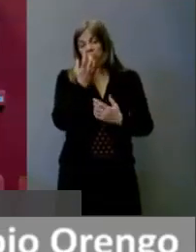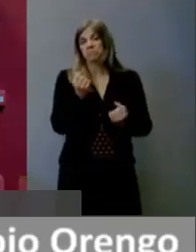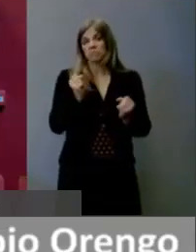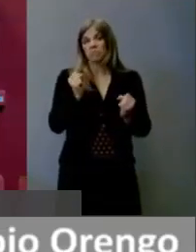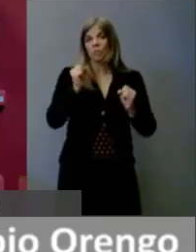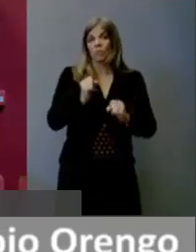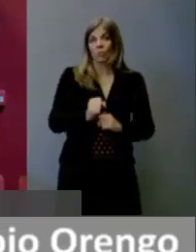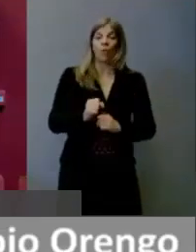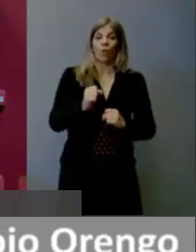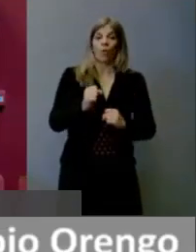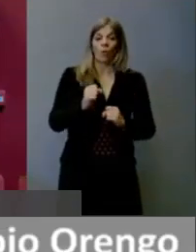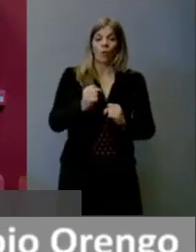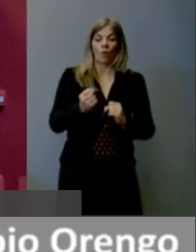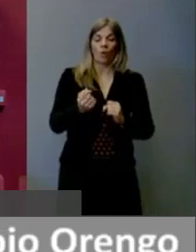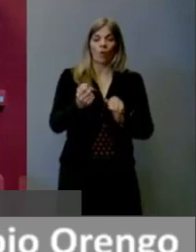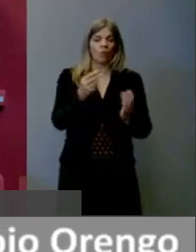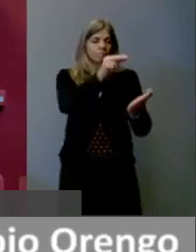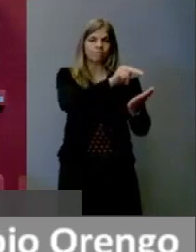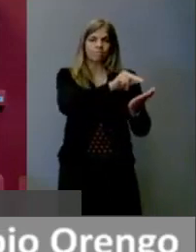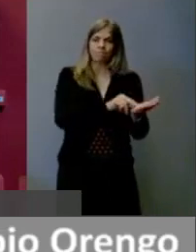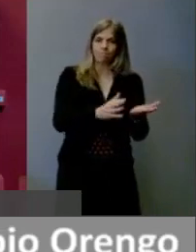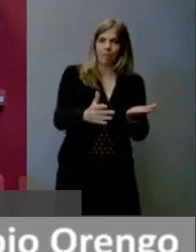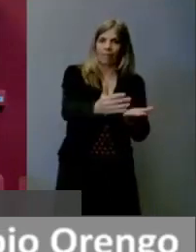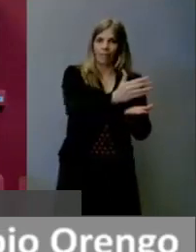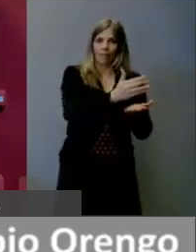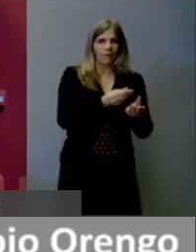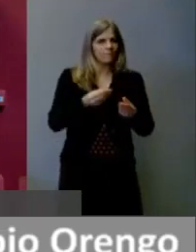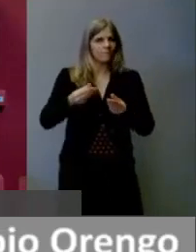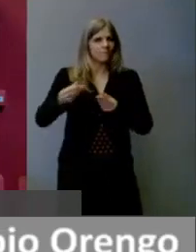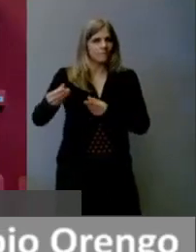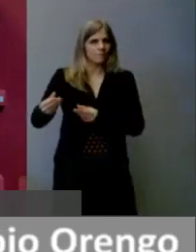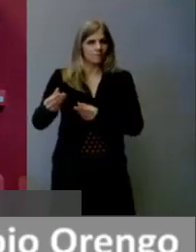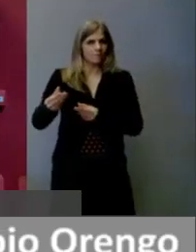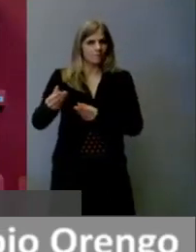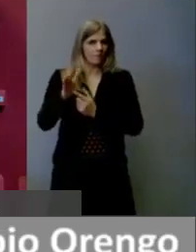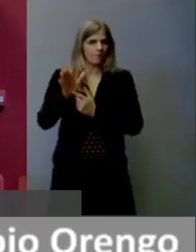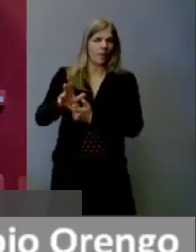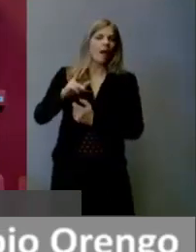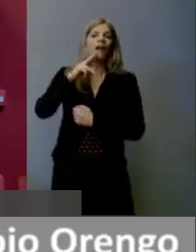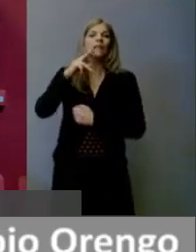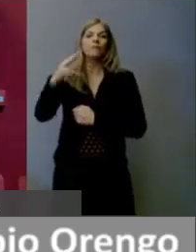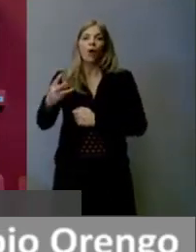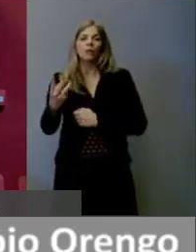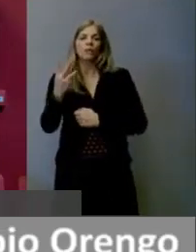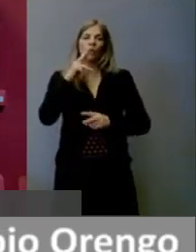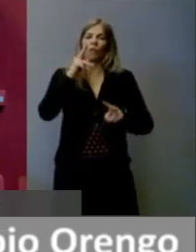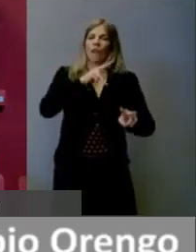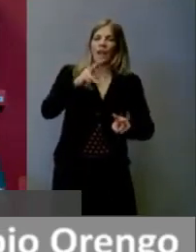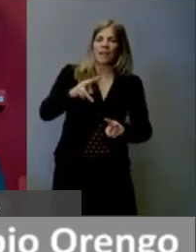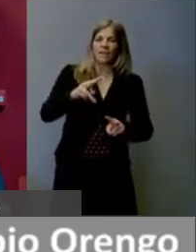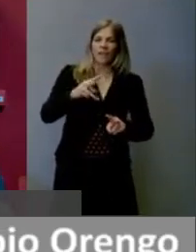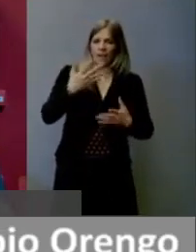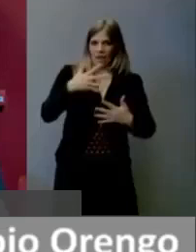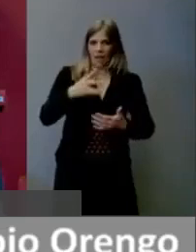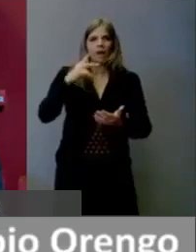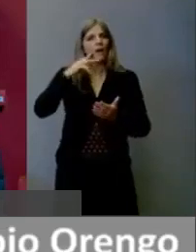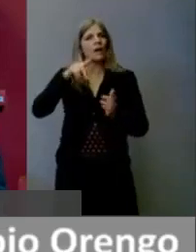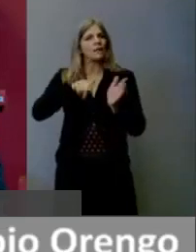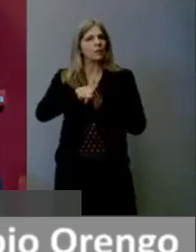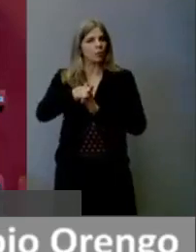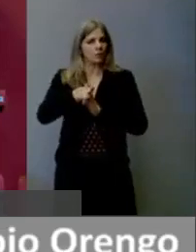darle riscontro in merito agli accessi e alle verifiche che verranno effettuate dalla polizia locale.